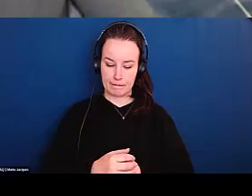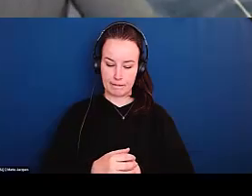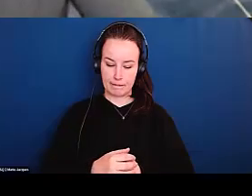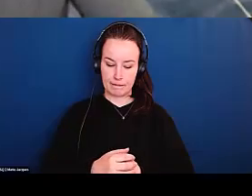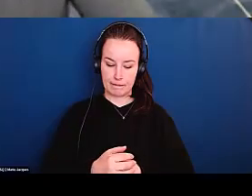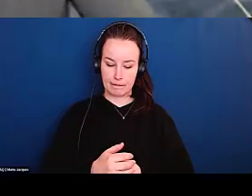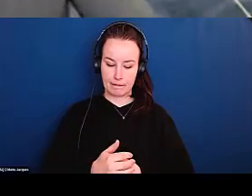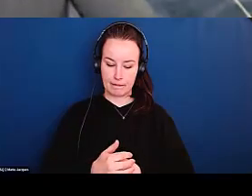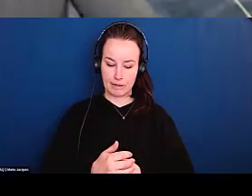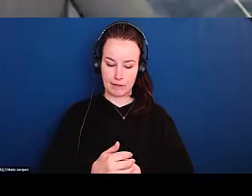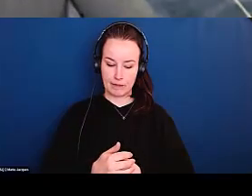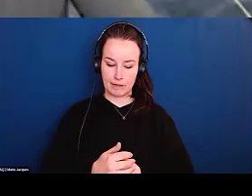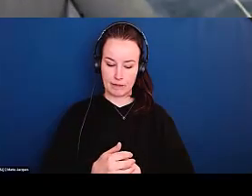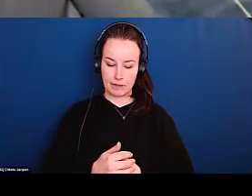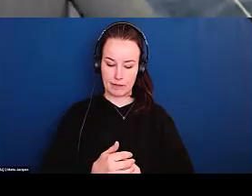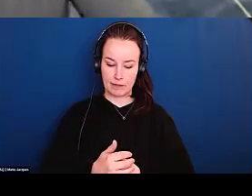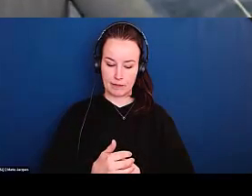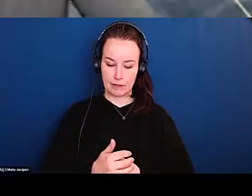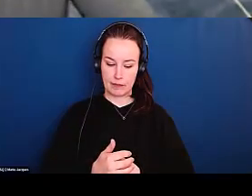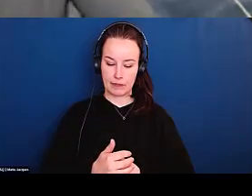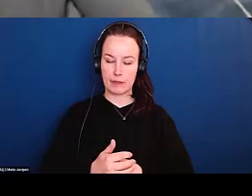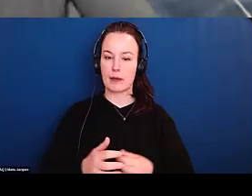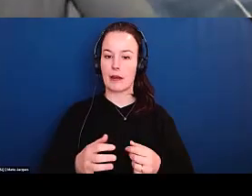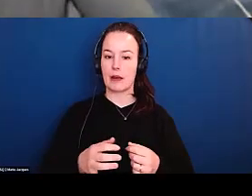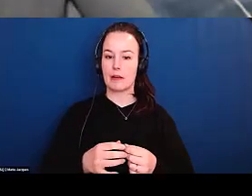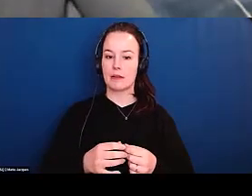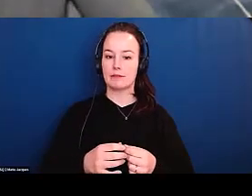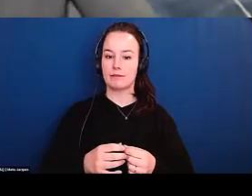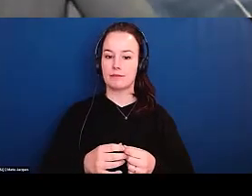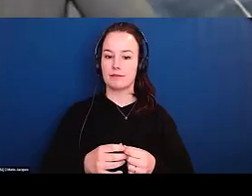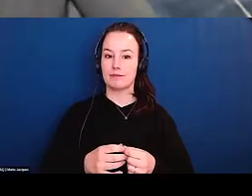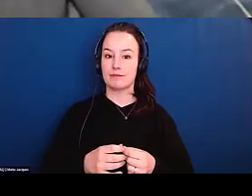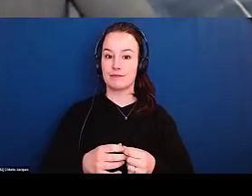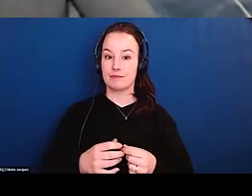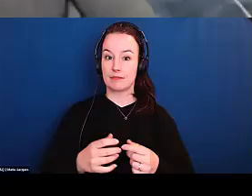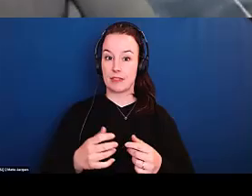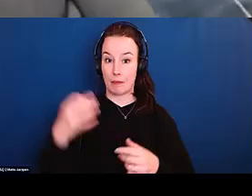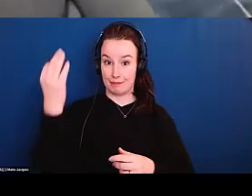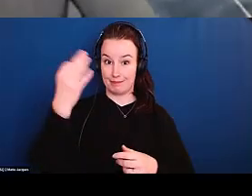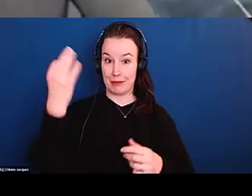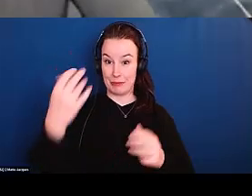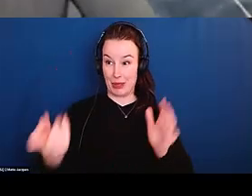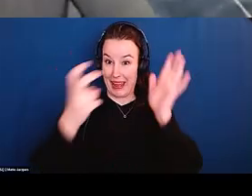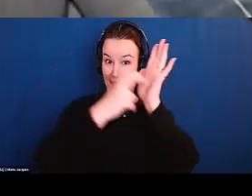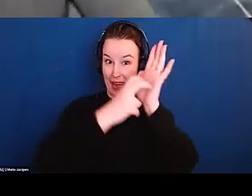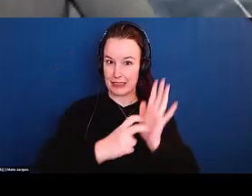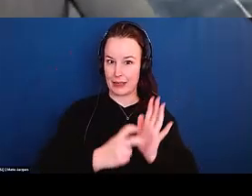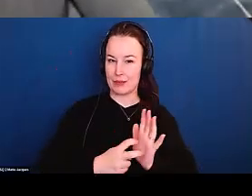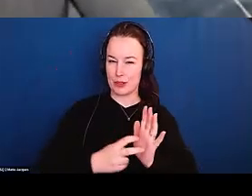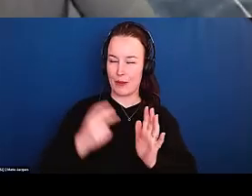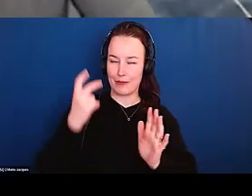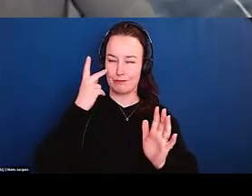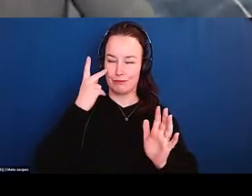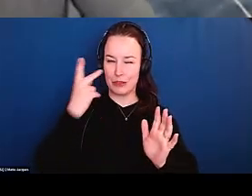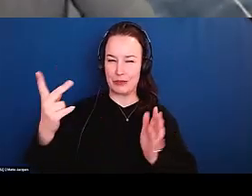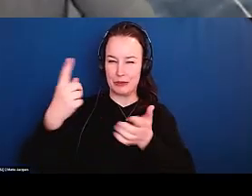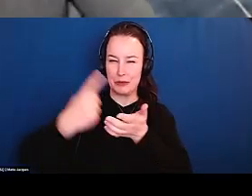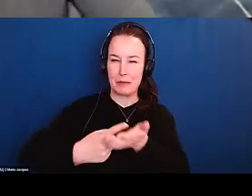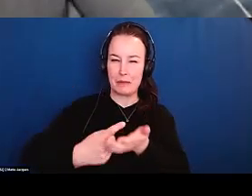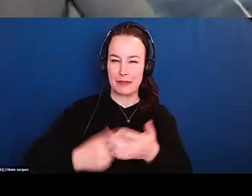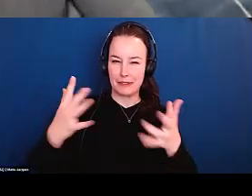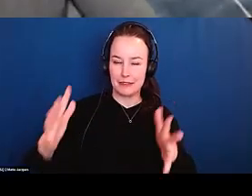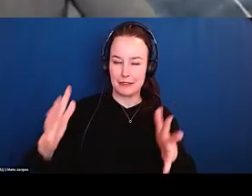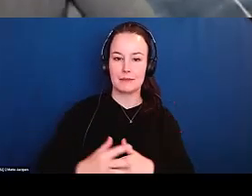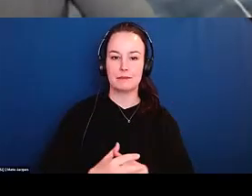Et c'est aussi ressorti lors de l'inscription à ce webinaire. On sait que, bien